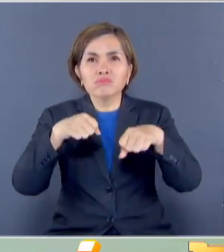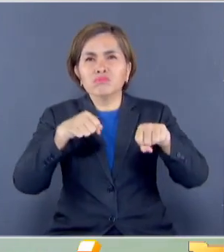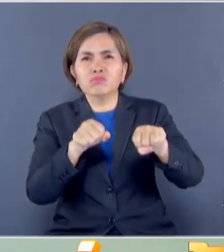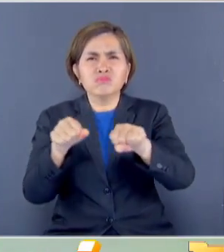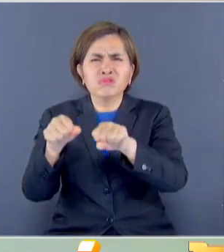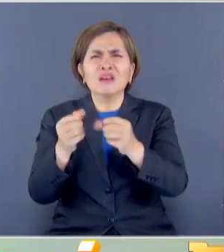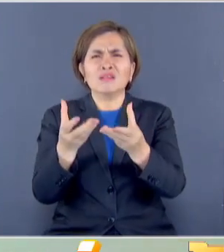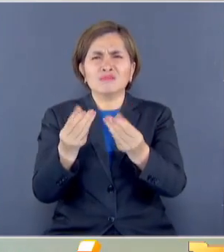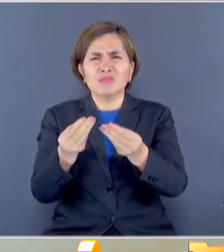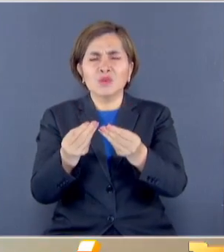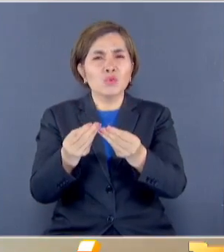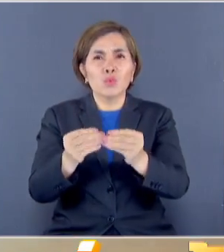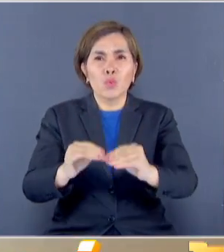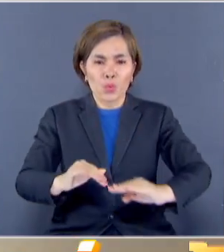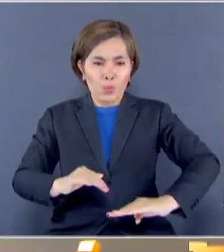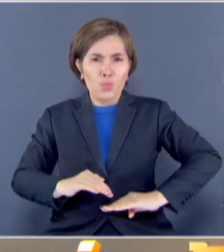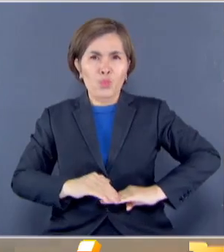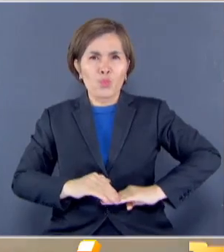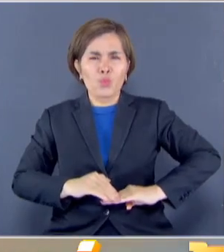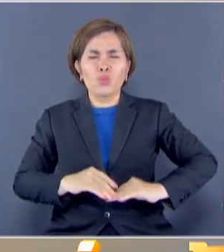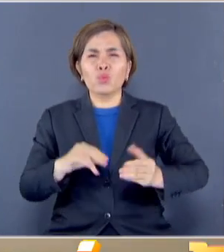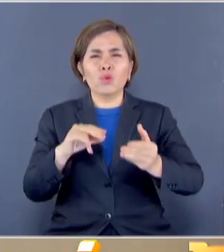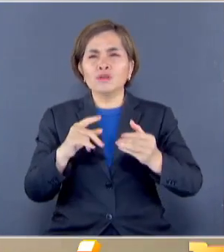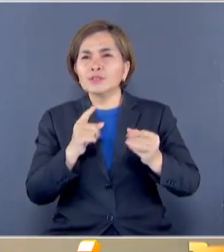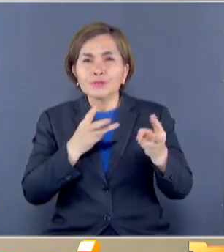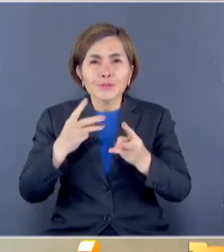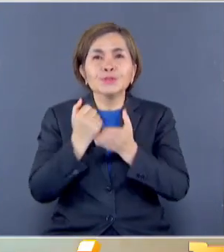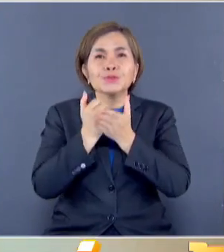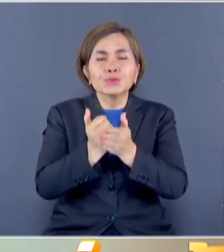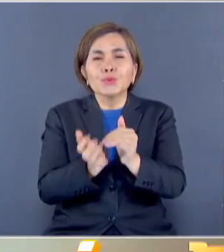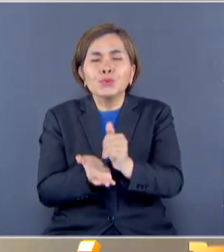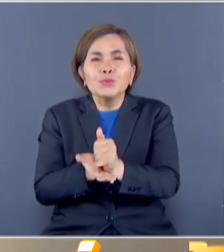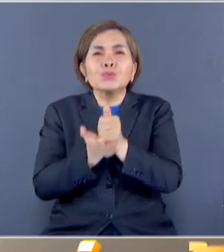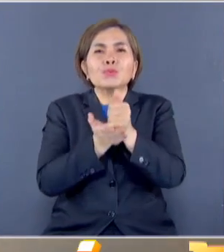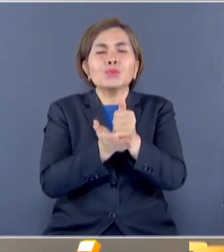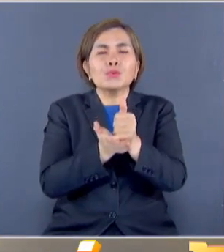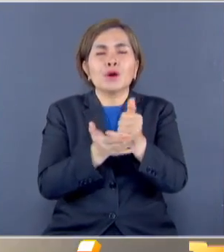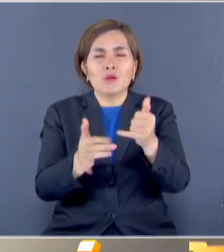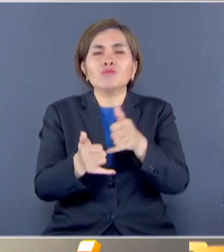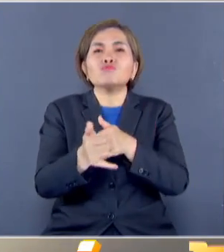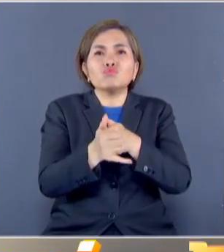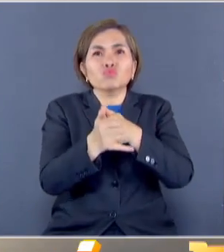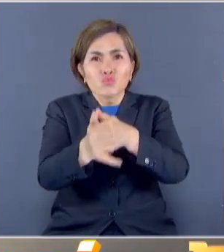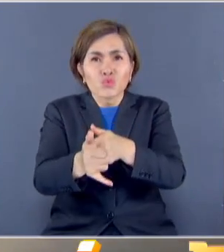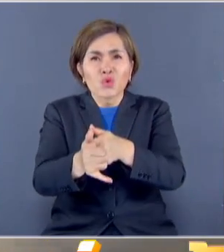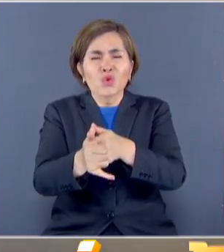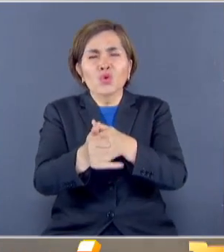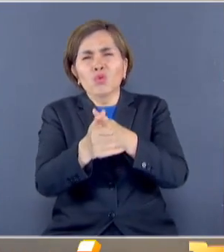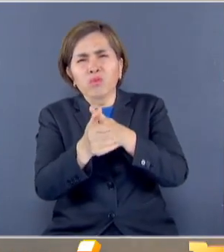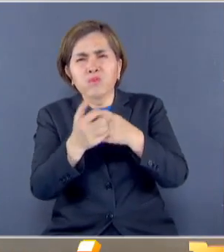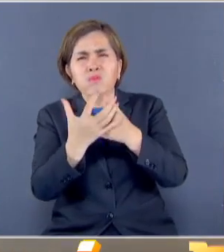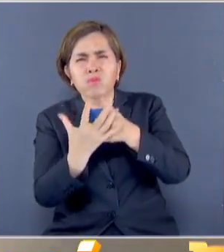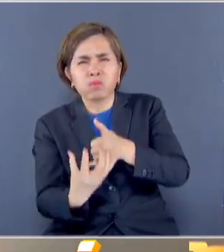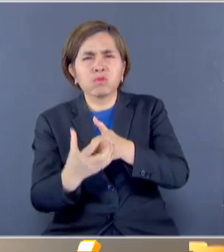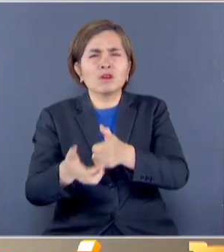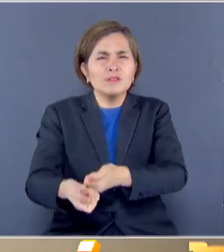คดินโคลนหน้าบ้านสูงระดับเอวฮะทีมงานก็เลยต้องสลับกันช่วยพยุงคุณยายขึ้นขี่หลังบางช่วงทีมงานโดนโคลนดูดนะฮะต้องช่วยกันดึ